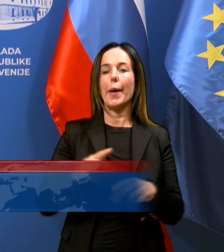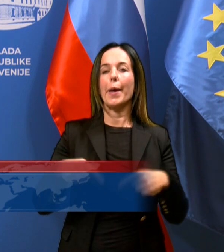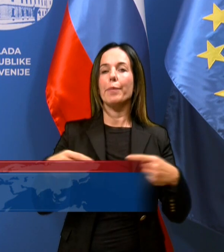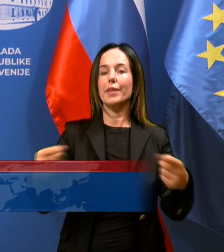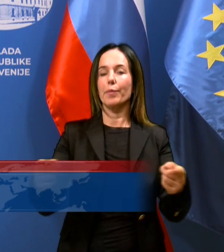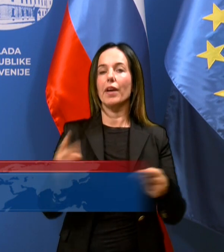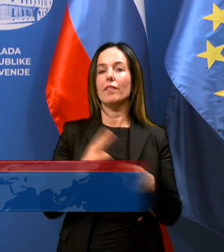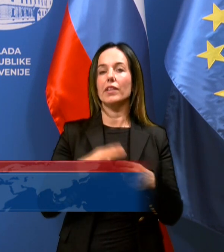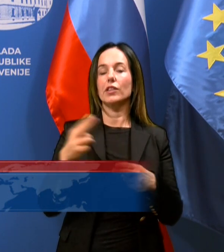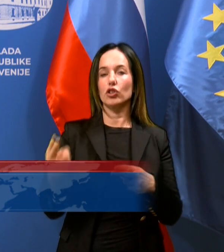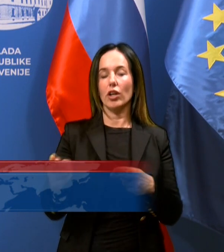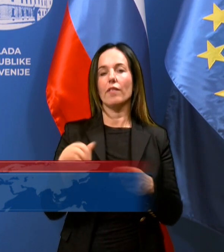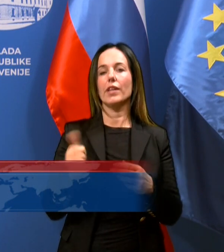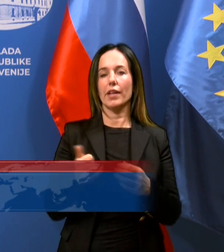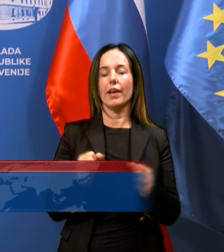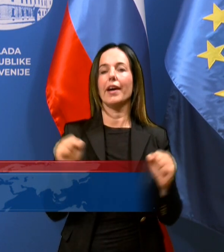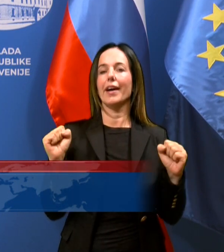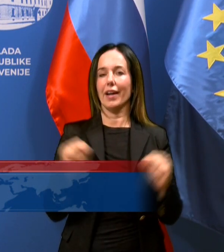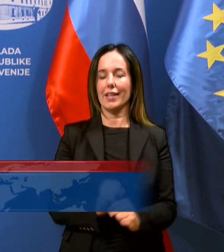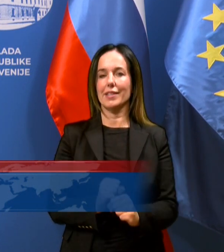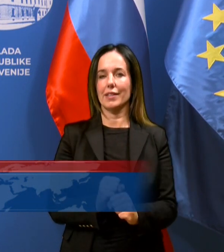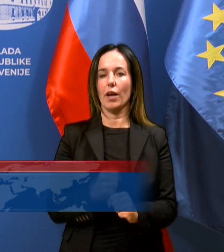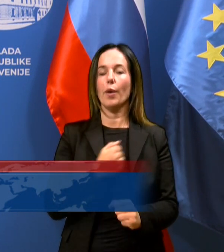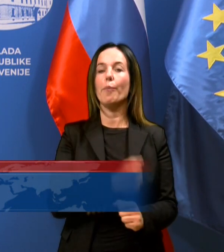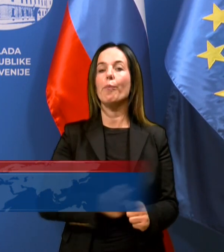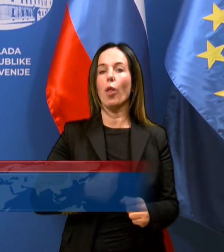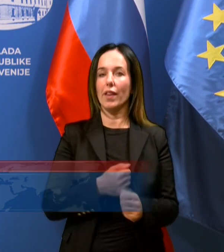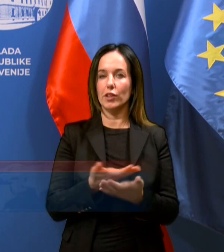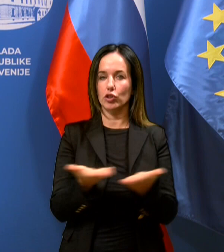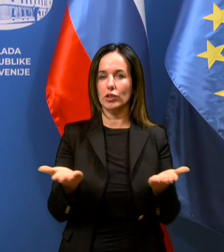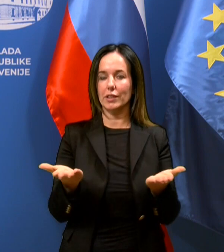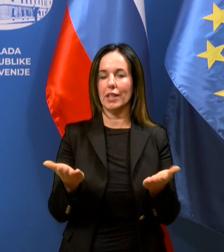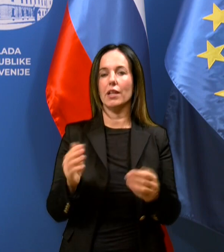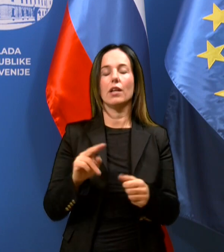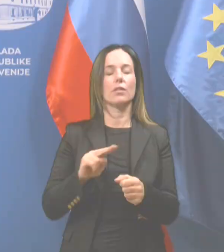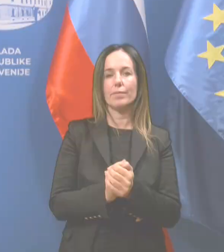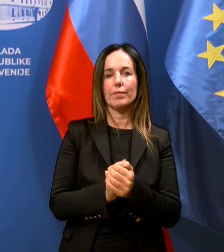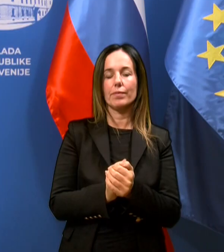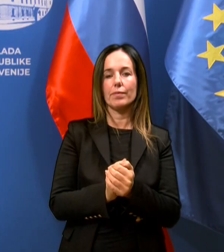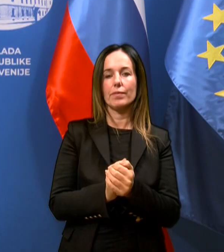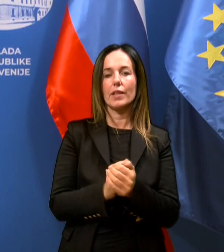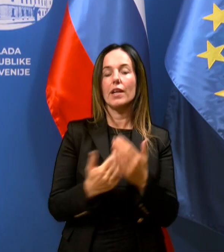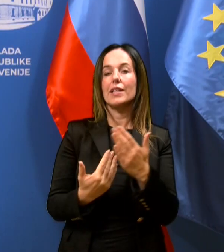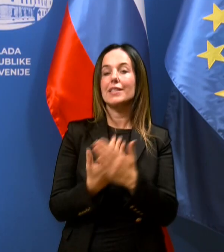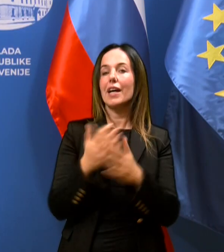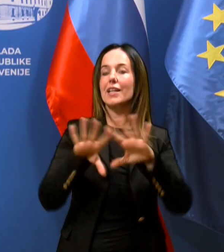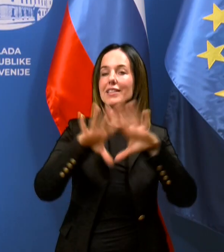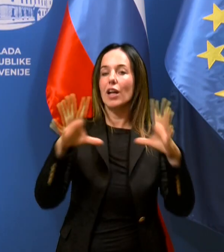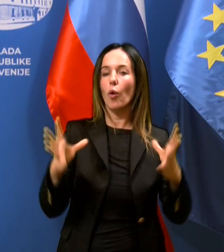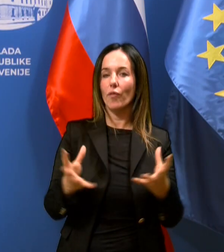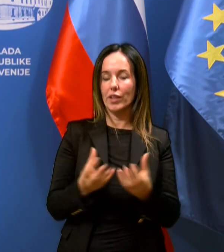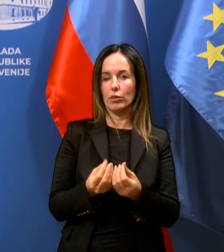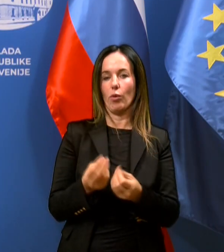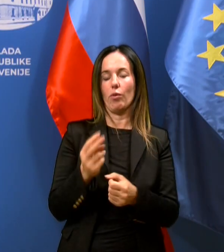v državi je skrajno resno. Bolnišnice so na pragu zmogljivosti. Za celovito